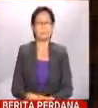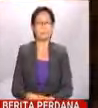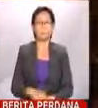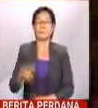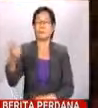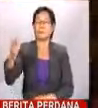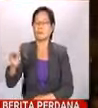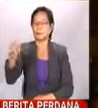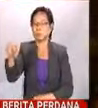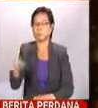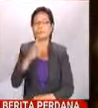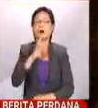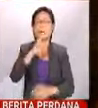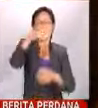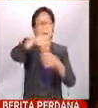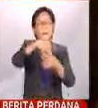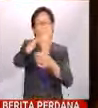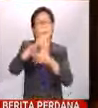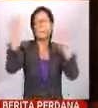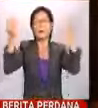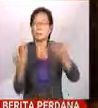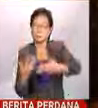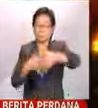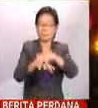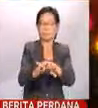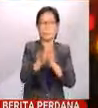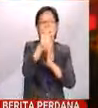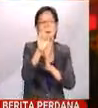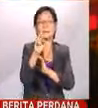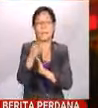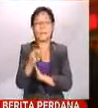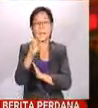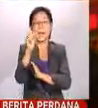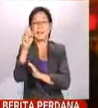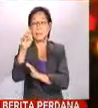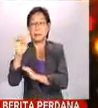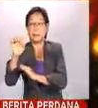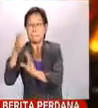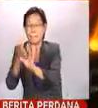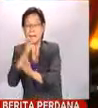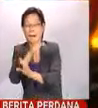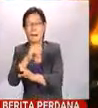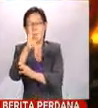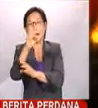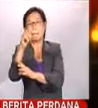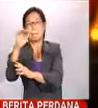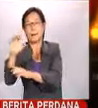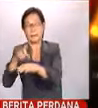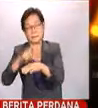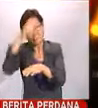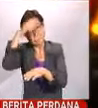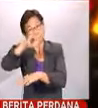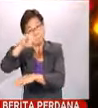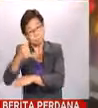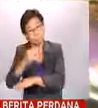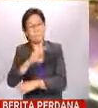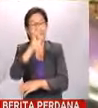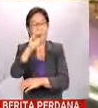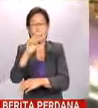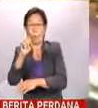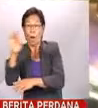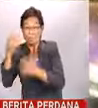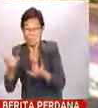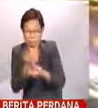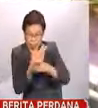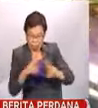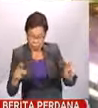Beliau bercakap dalam sidang media Majlis Kolaborasi BSN, SME Bank dan MDEC di Cyberjaya. Kementerian Kewangan kini